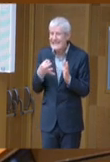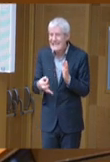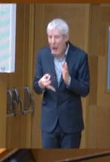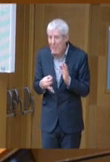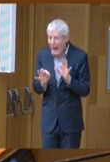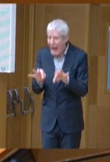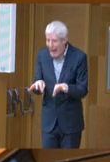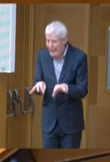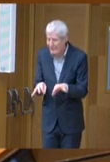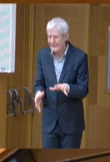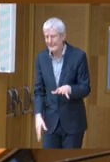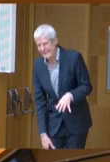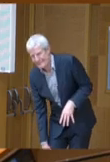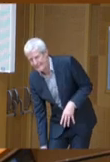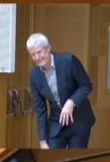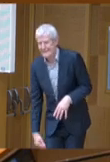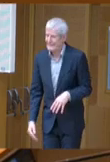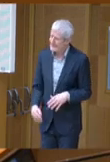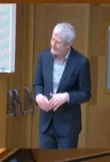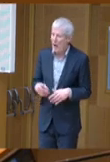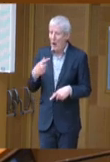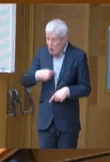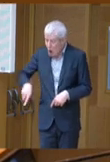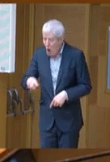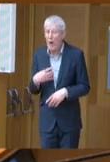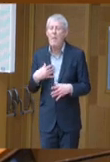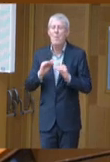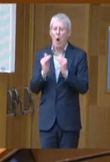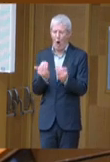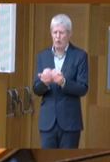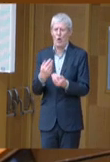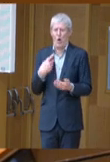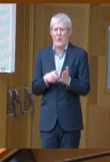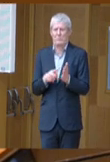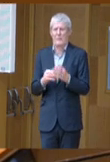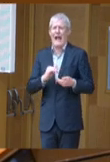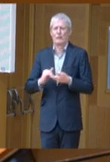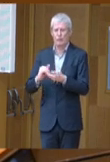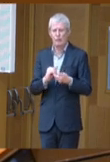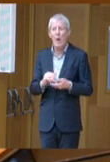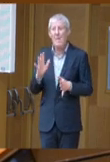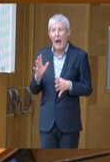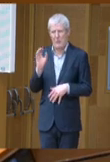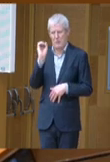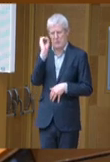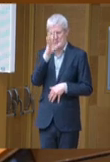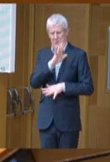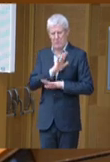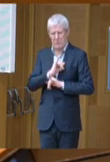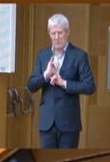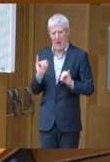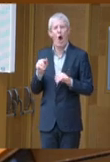noi come mondo associazionistico delle persone con disabilità non ci dimenticheremo mai che sì, oggi